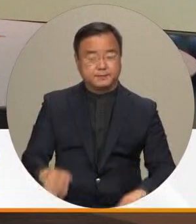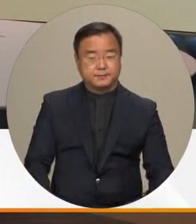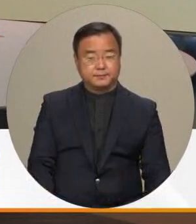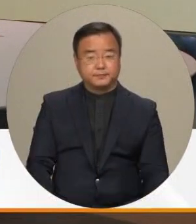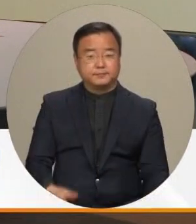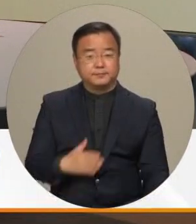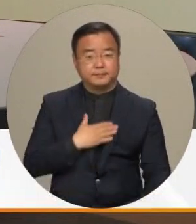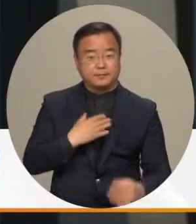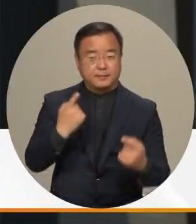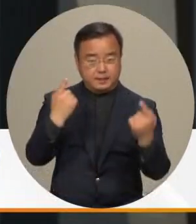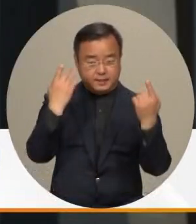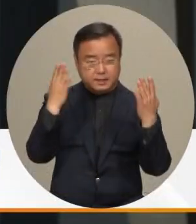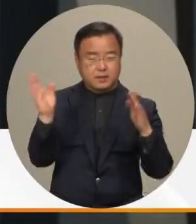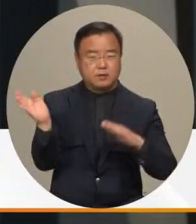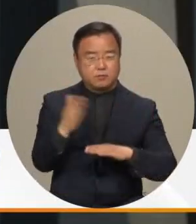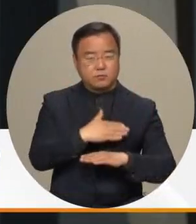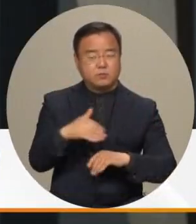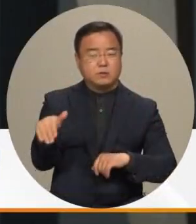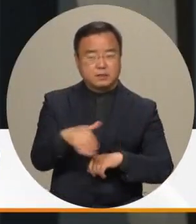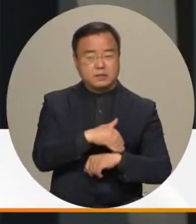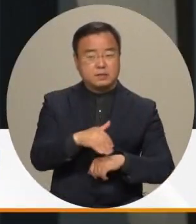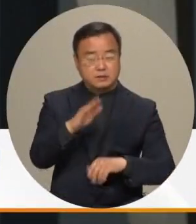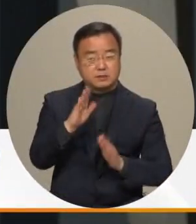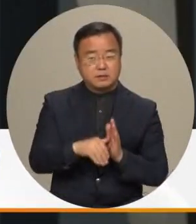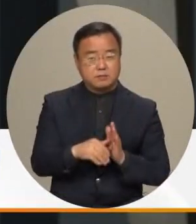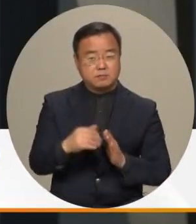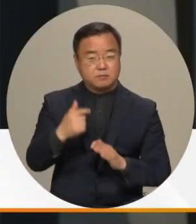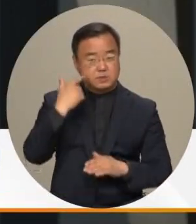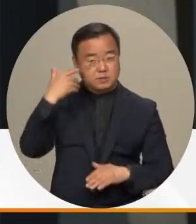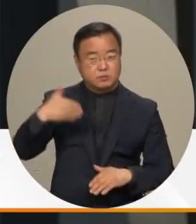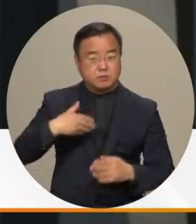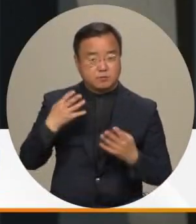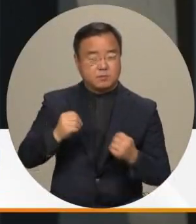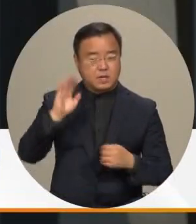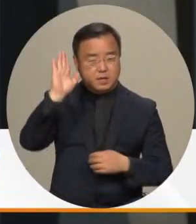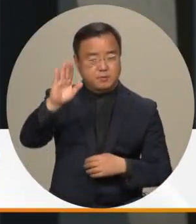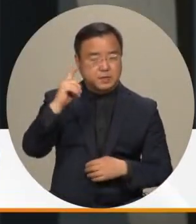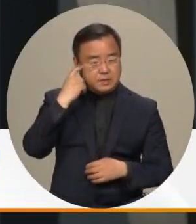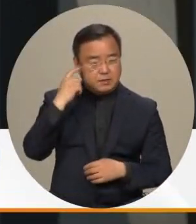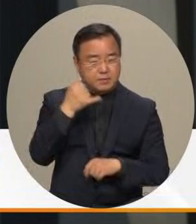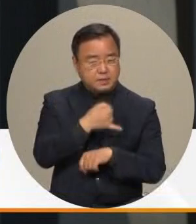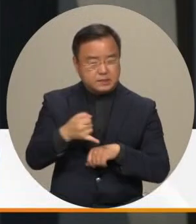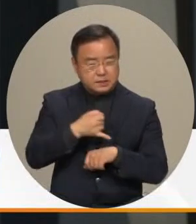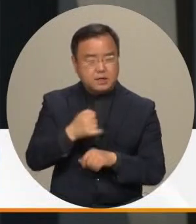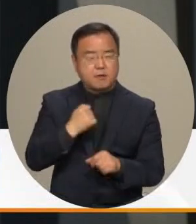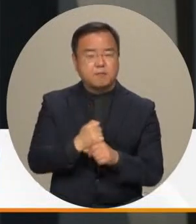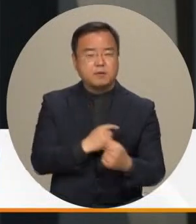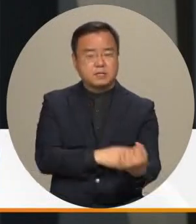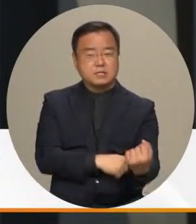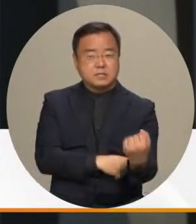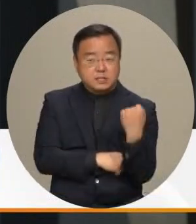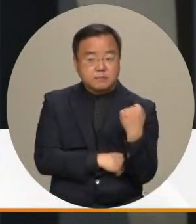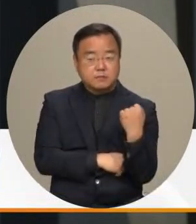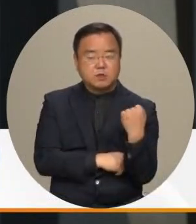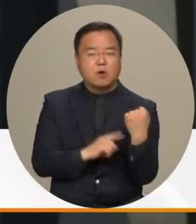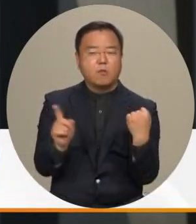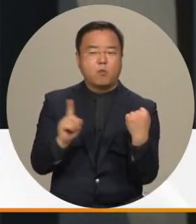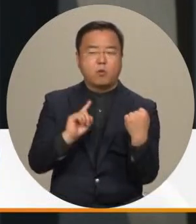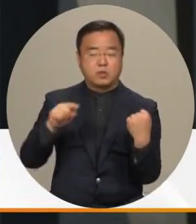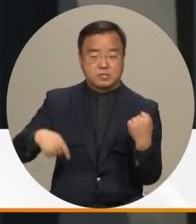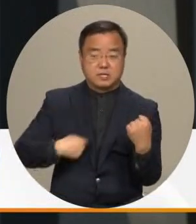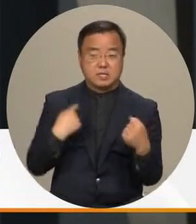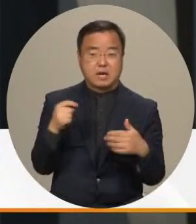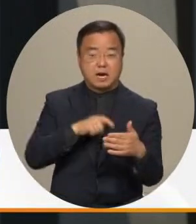제가 대학교 다닐 때부터도 많이 받았던 질문인데요 미래를 상상하고 디자인해 나갈 수 있는 힘은 결국 자기 안에서